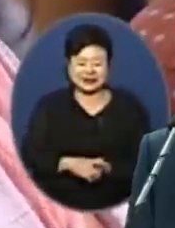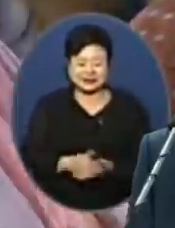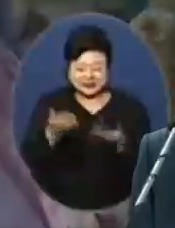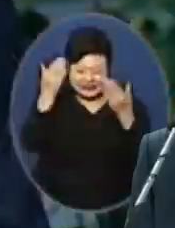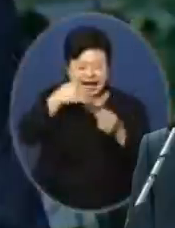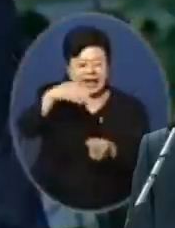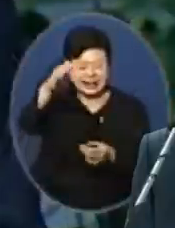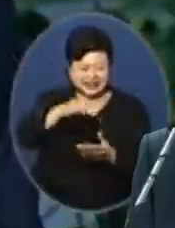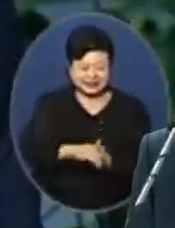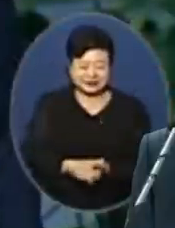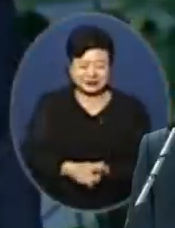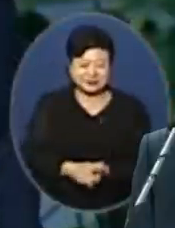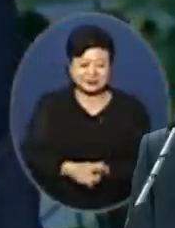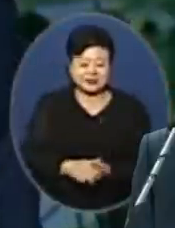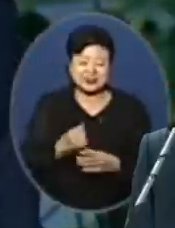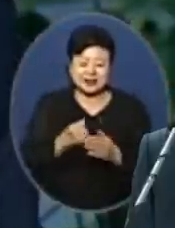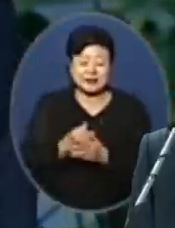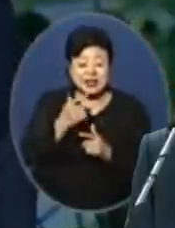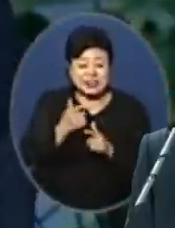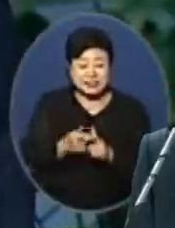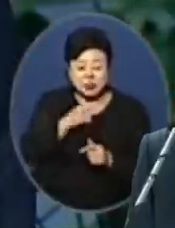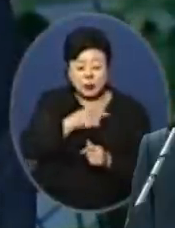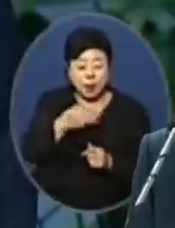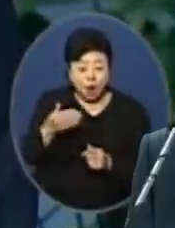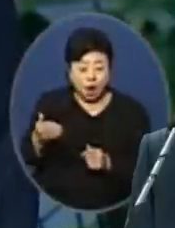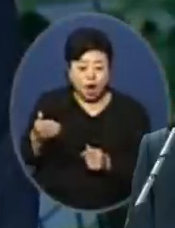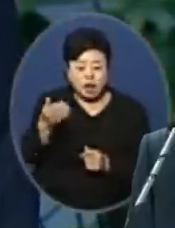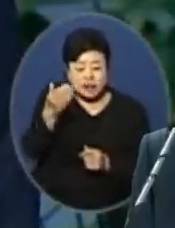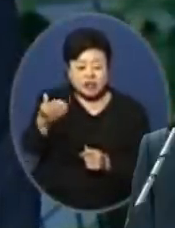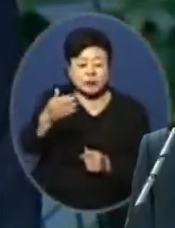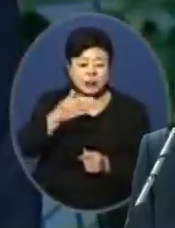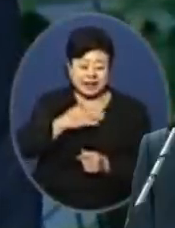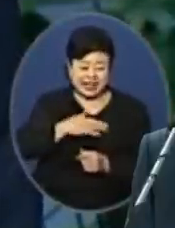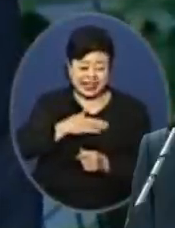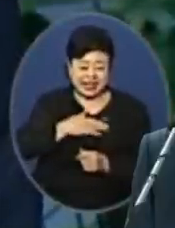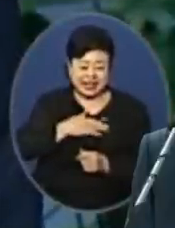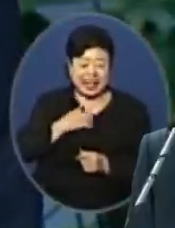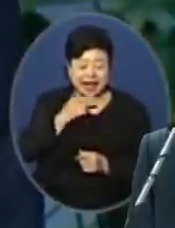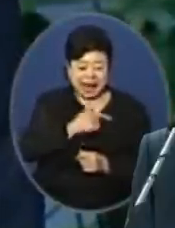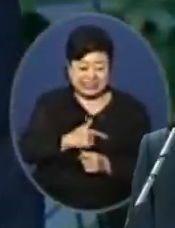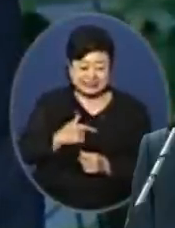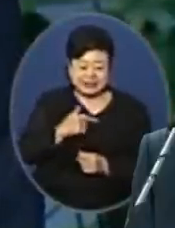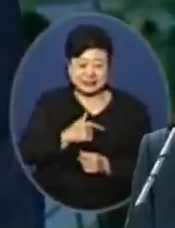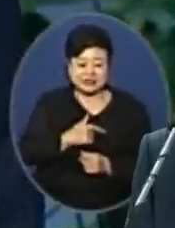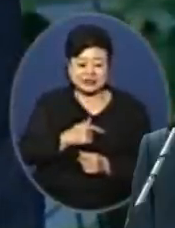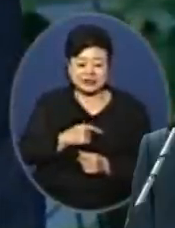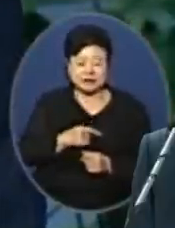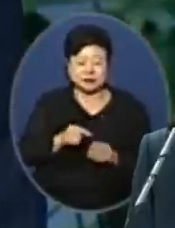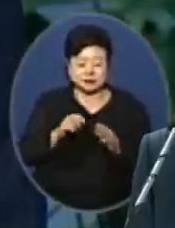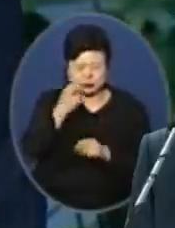지나간다는 것입니다. 그러므로 예수님의 보혈이 여러분과 나의 가슴에서 문을 지키고